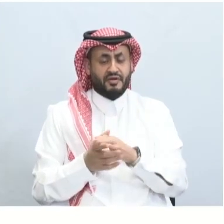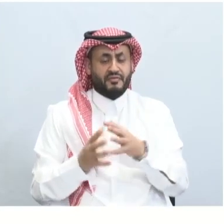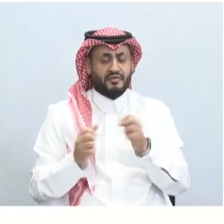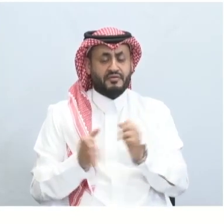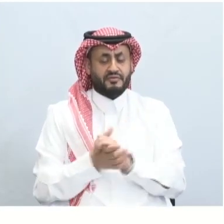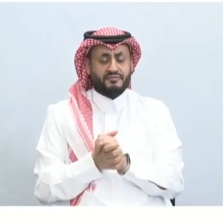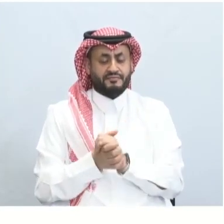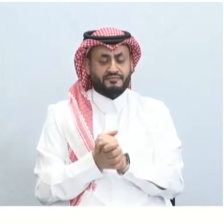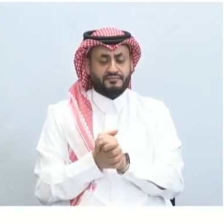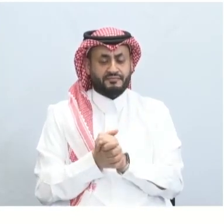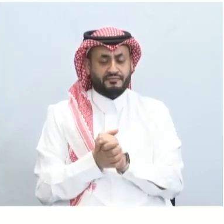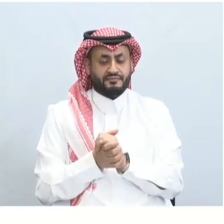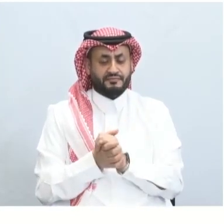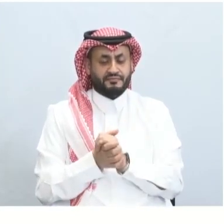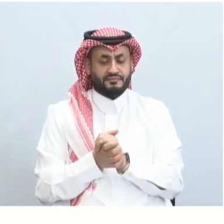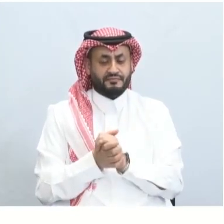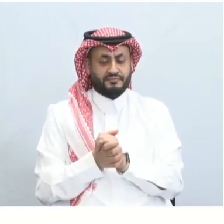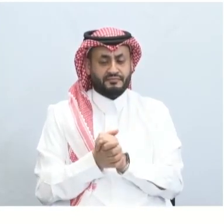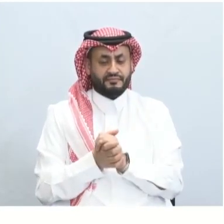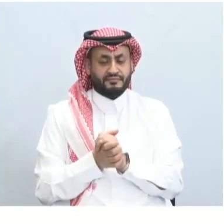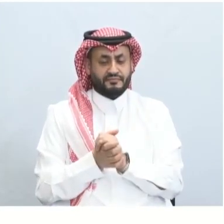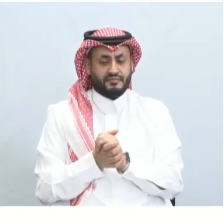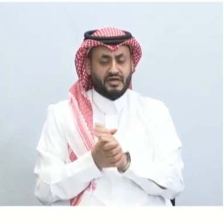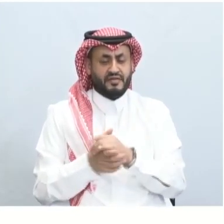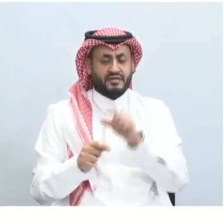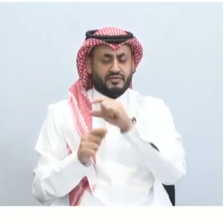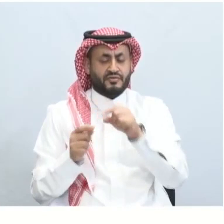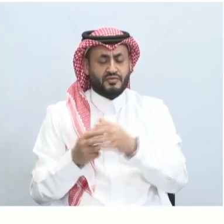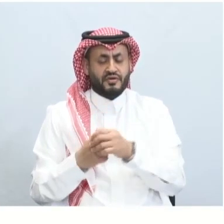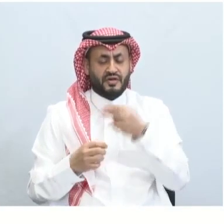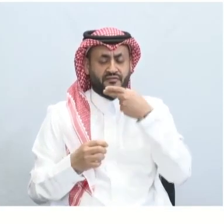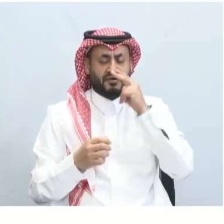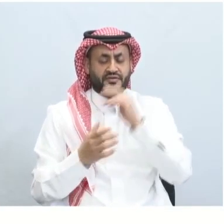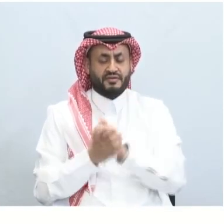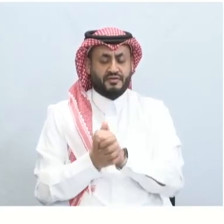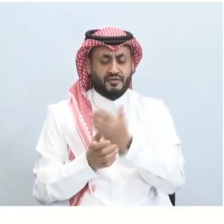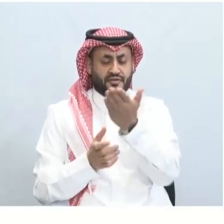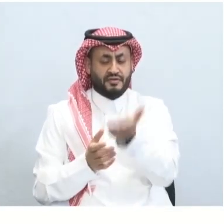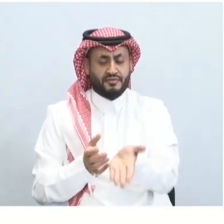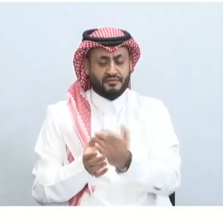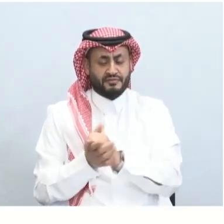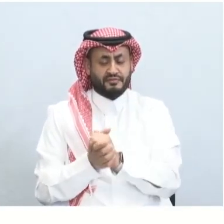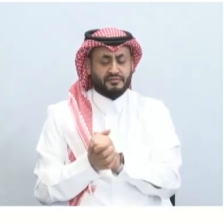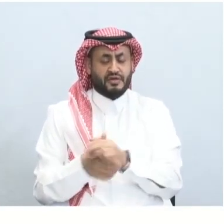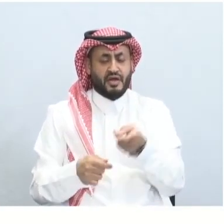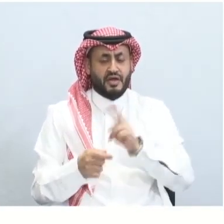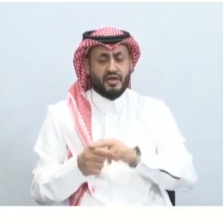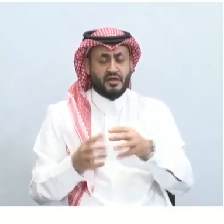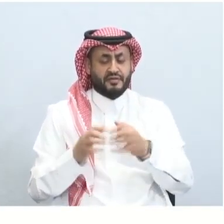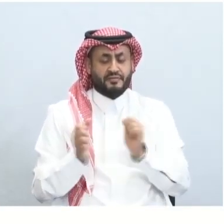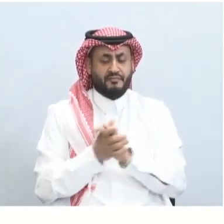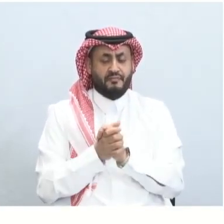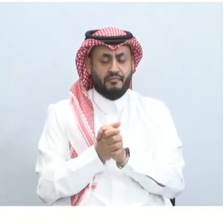في تفسير هذه السوره العظيمه وهي سوره الفاتحه الحمد لله وبينا معناها وهو الثنا على الله بما له